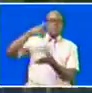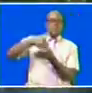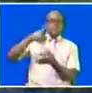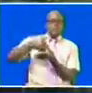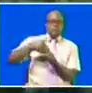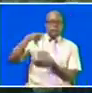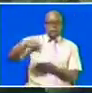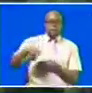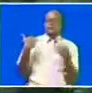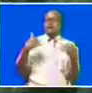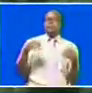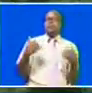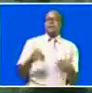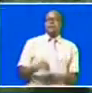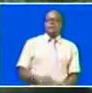mashindano hayo.